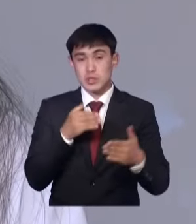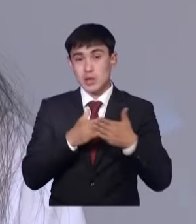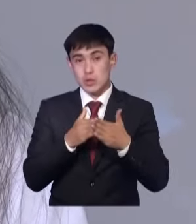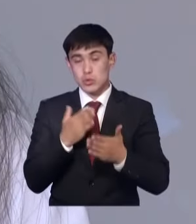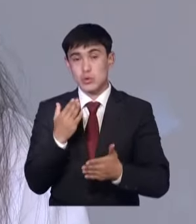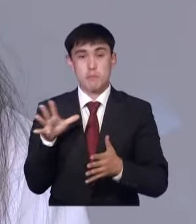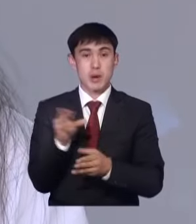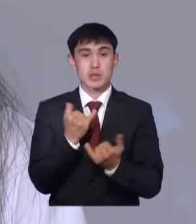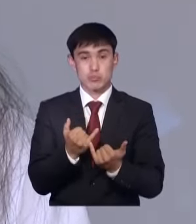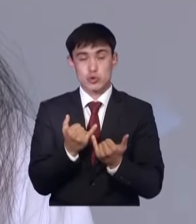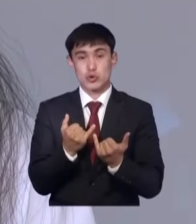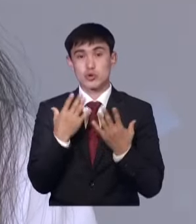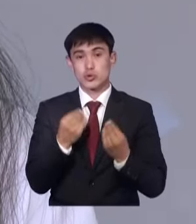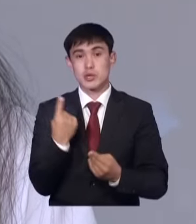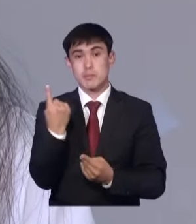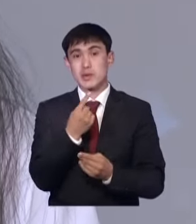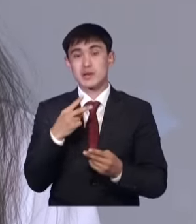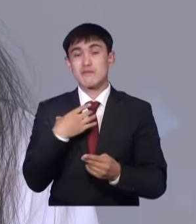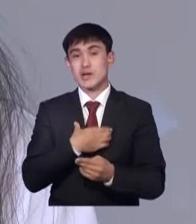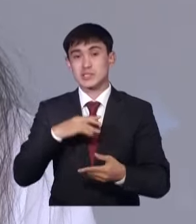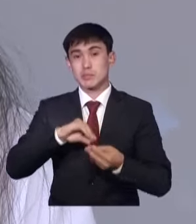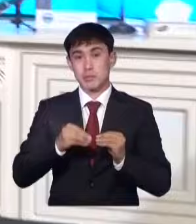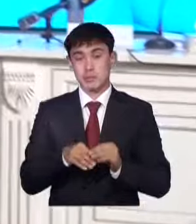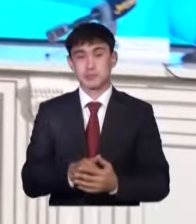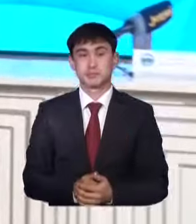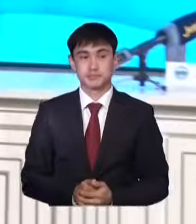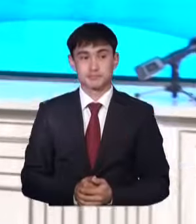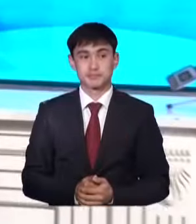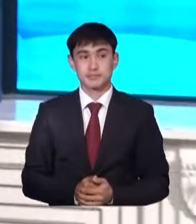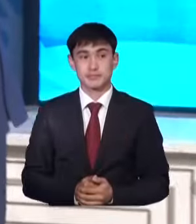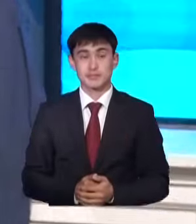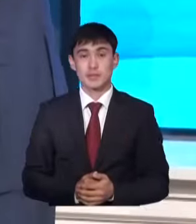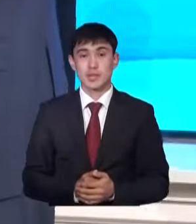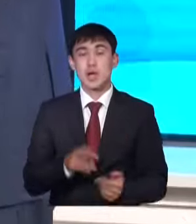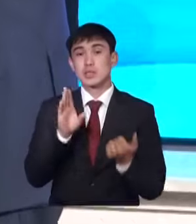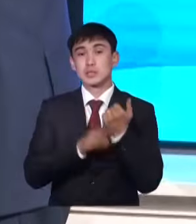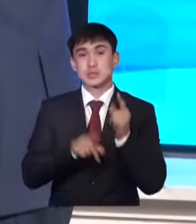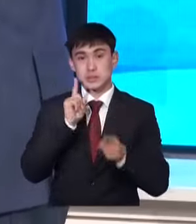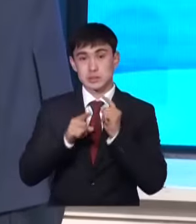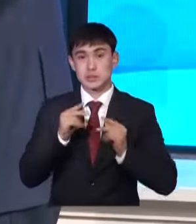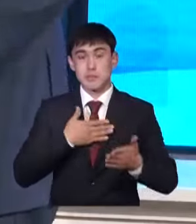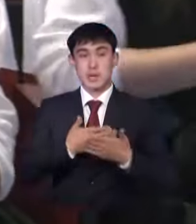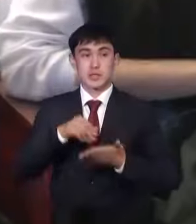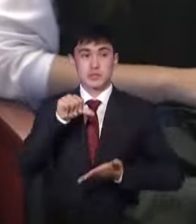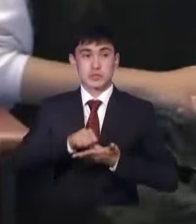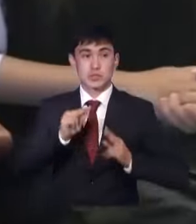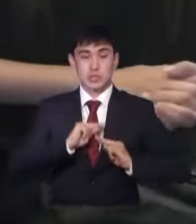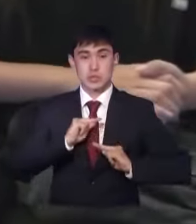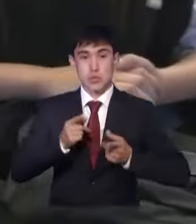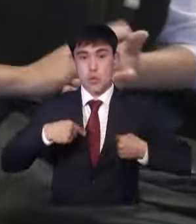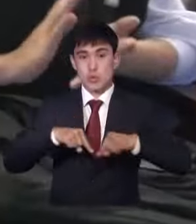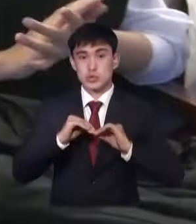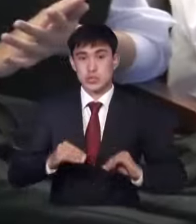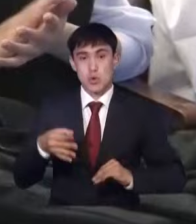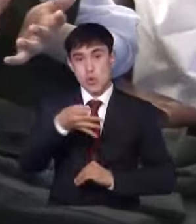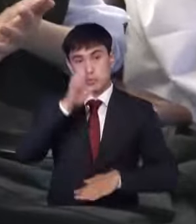мұның барлығы бүгінгі күндегі ең актуалды темалардың шешімі болып табылады. Жиын соңында белсенді еңбек еткен менторлар мен оқушылар облыс